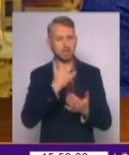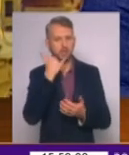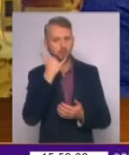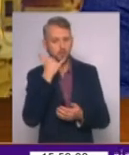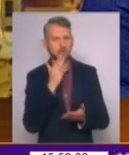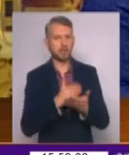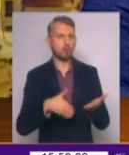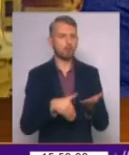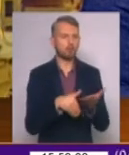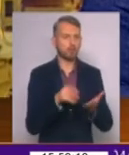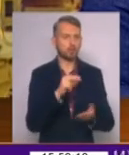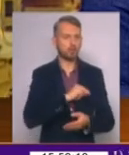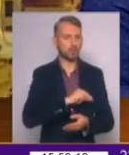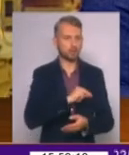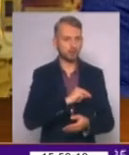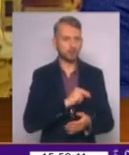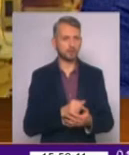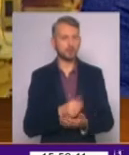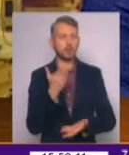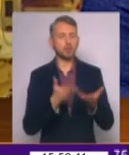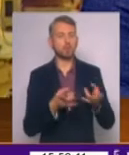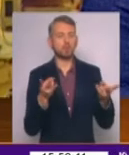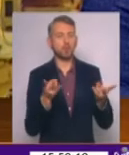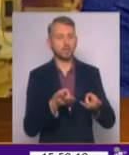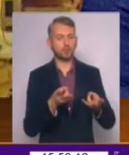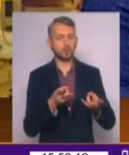є помічники, які працюють. Угу. Якщо потрібно,